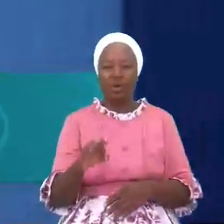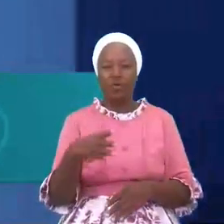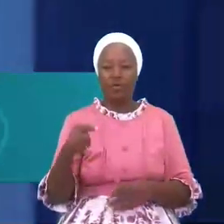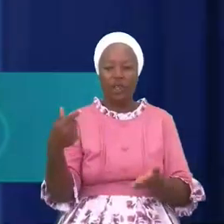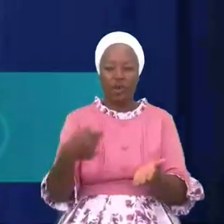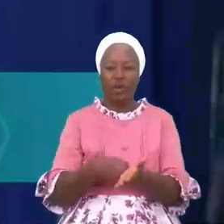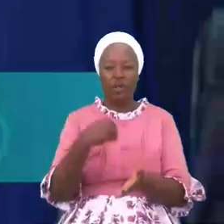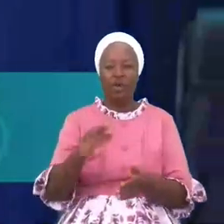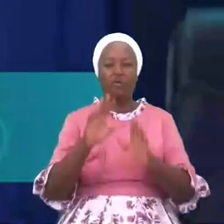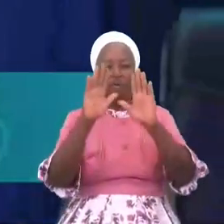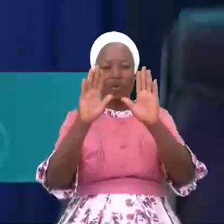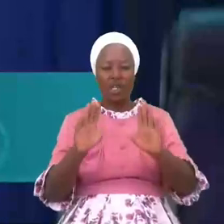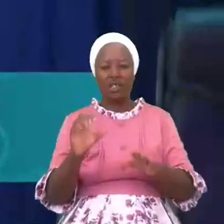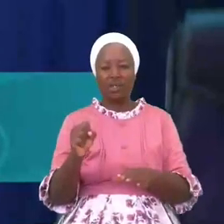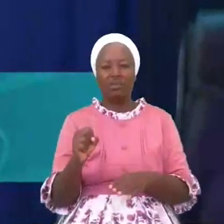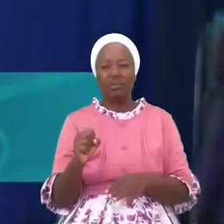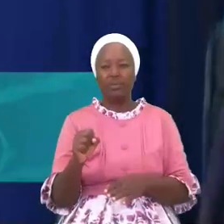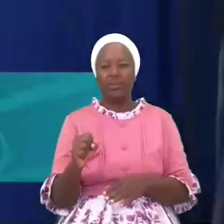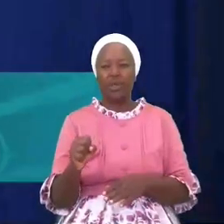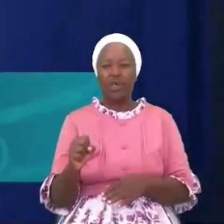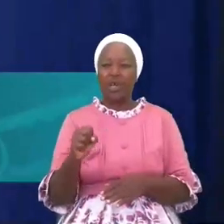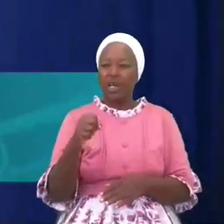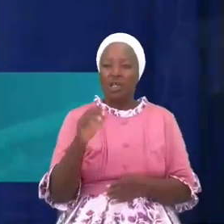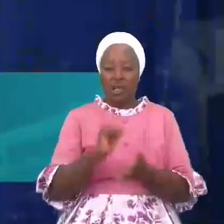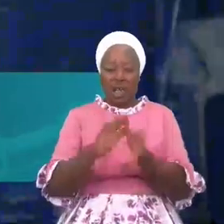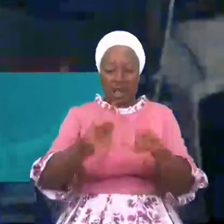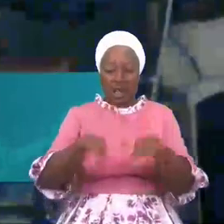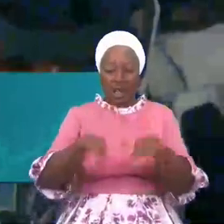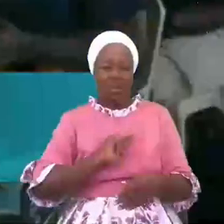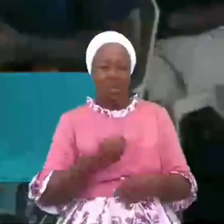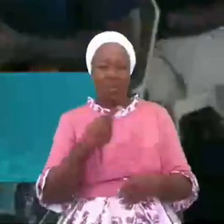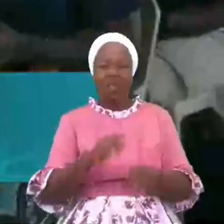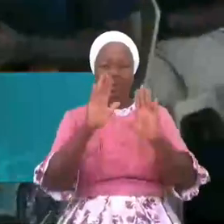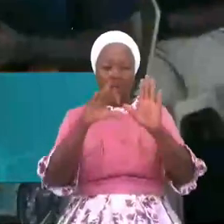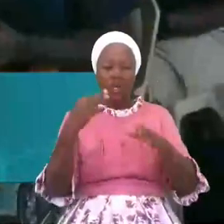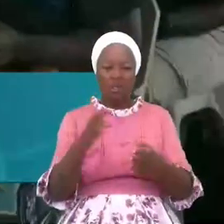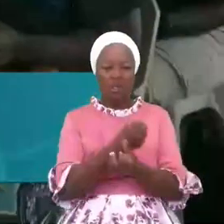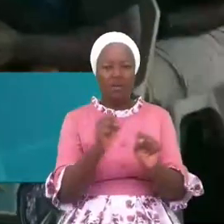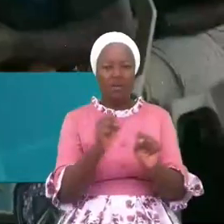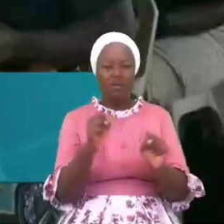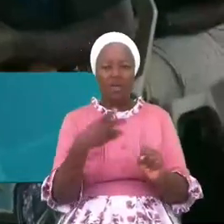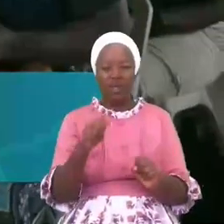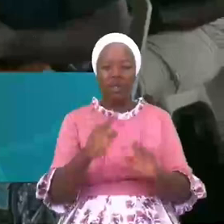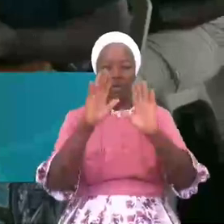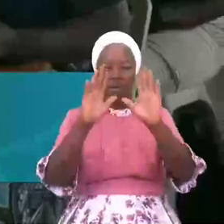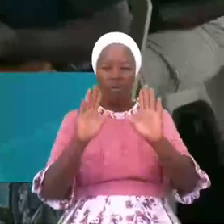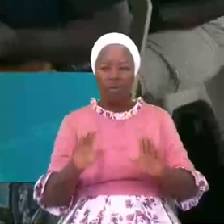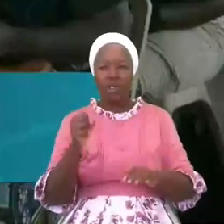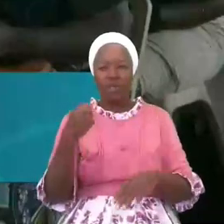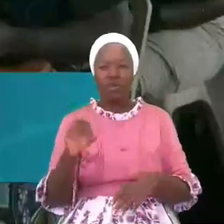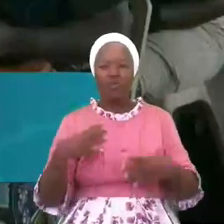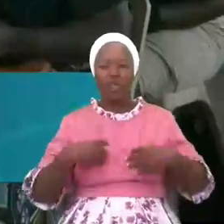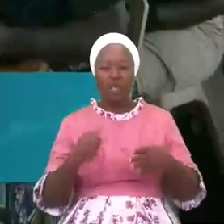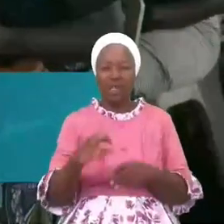prodiges. L'évangile des prodiges qui nous accorde les prodiges du salut, le prodige de la